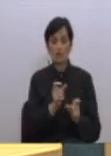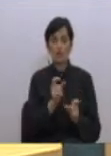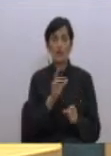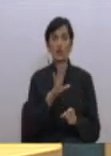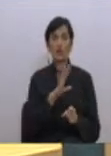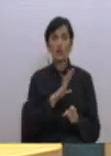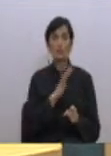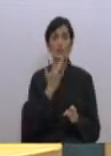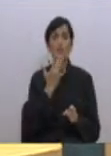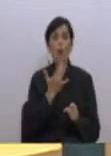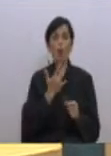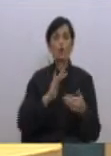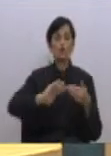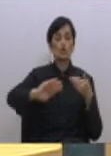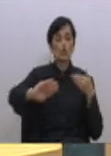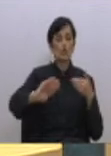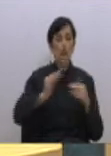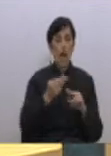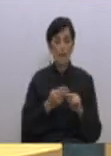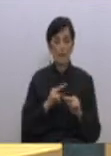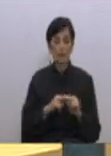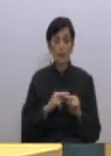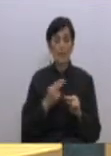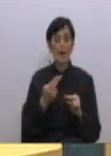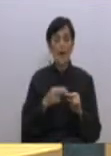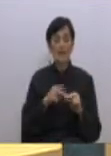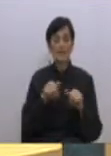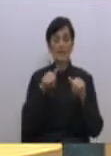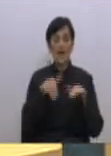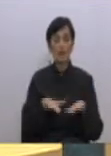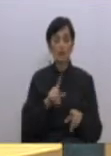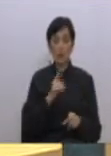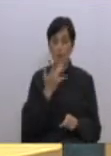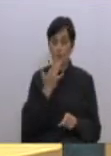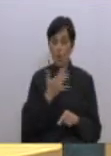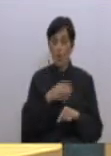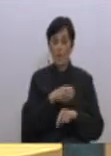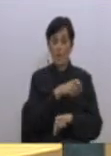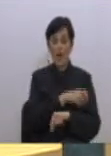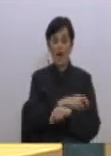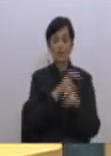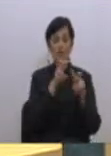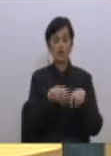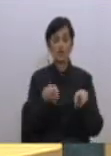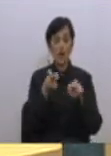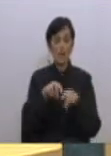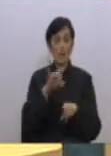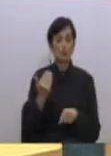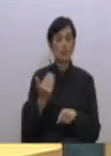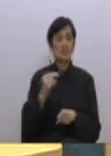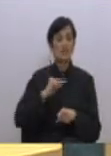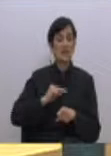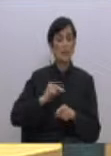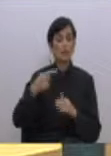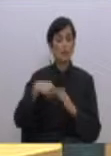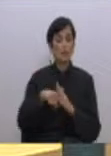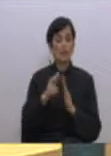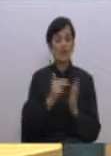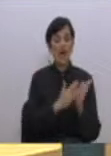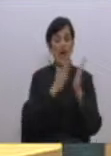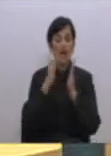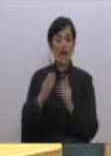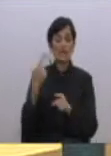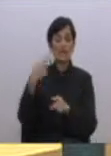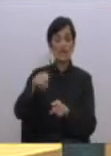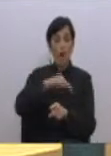იყოს პოლიტიკისგან შორს, ამიტომ ეს გადაწყვეტილება, რომ პოლიტიკური პარტიების შემოწმება აღარ მოხდება აუდიტის სამსახურის შემდეგ და გადავიდა სხვა უწყებაში,